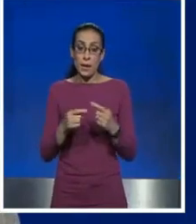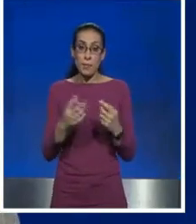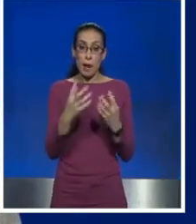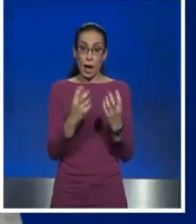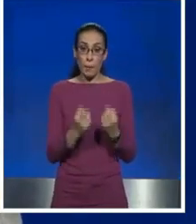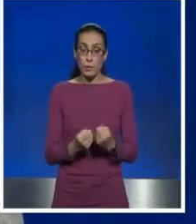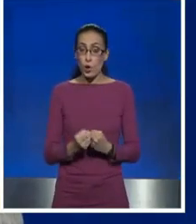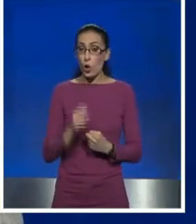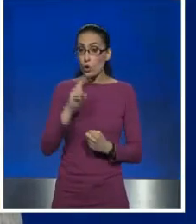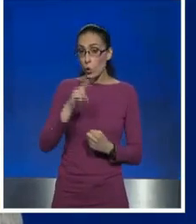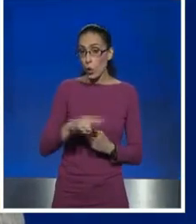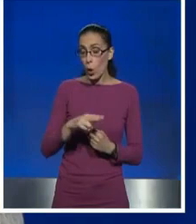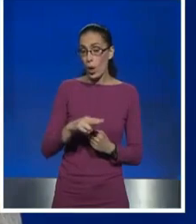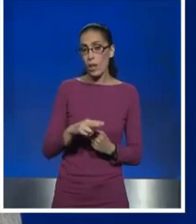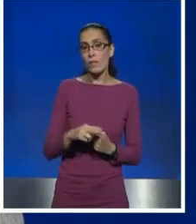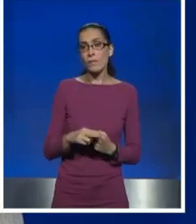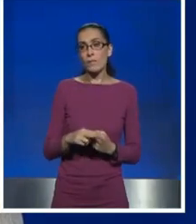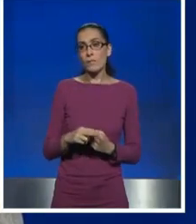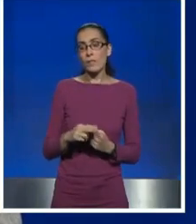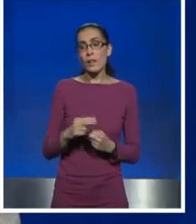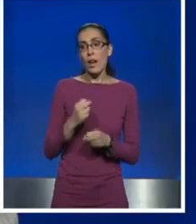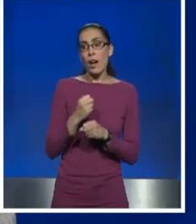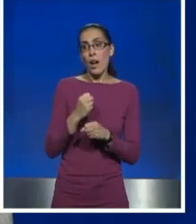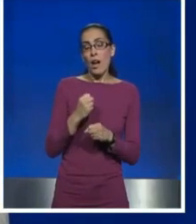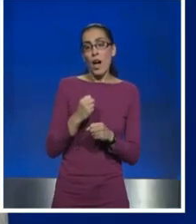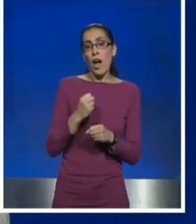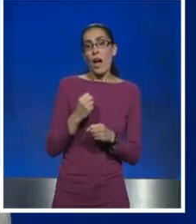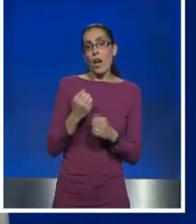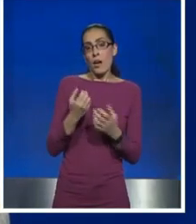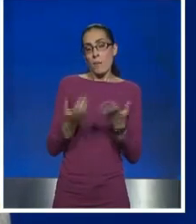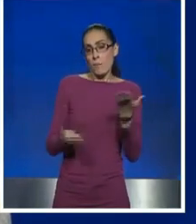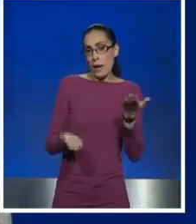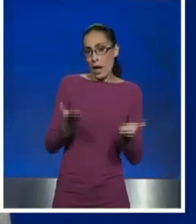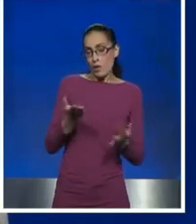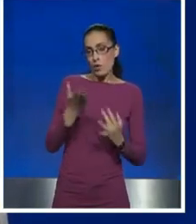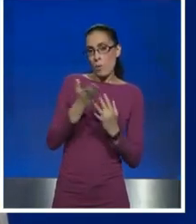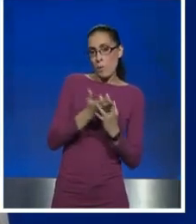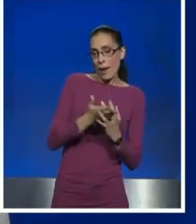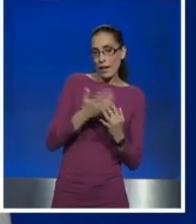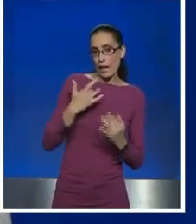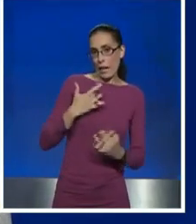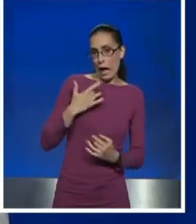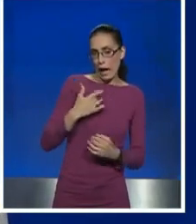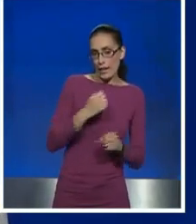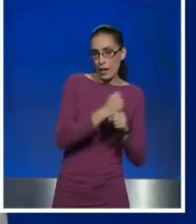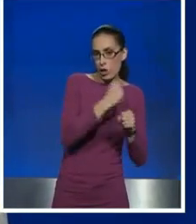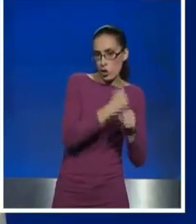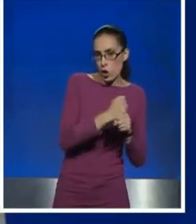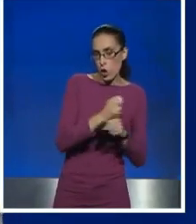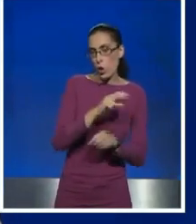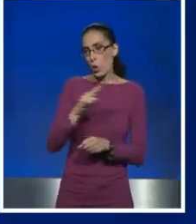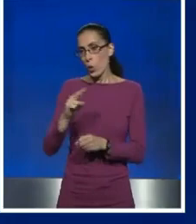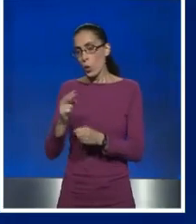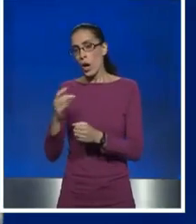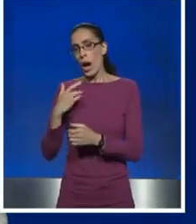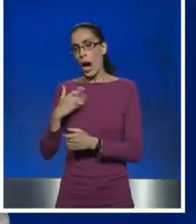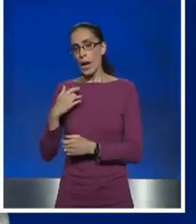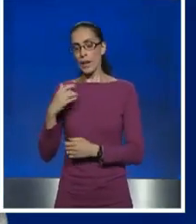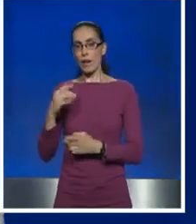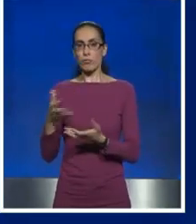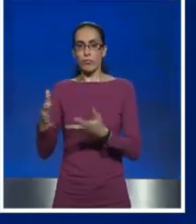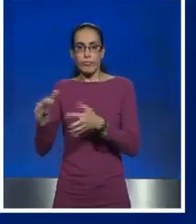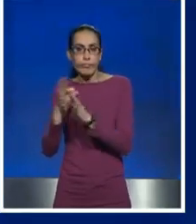ukoll li jkun hemm dak li jgħidulu il-work-life balance, fejn ikollok il-ħin għax-xogħol, il-ħin għall-mistrieħ u l-ħin